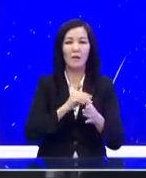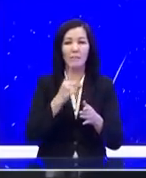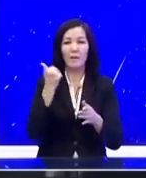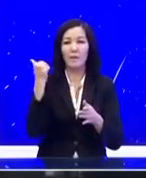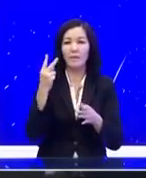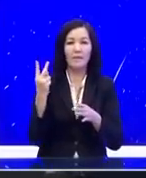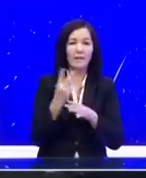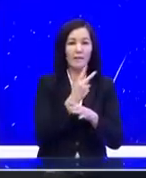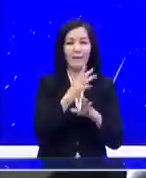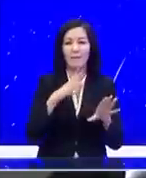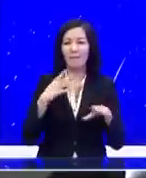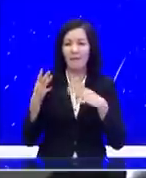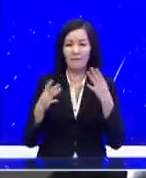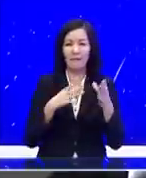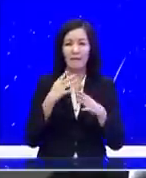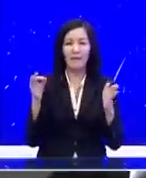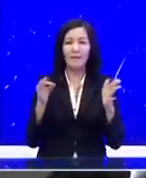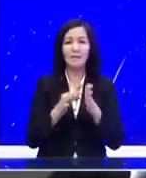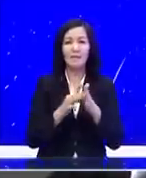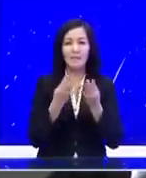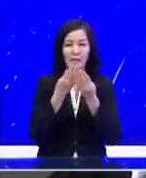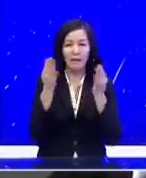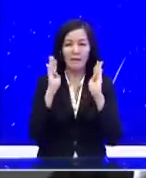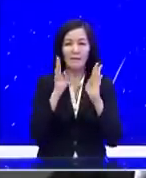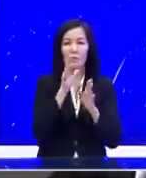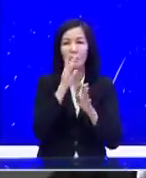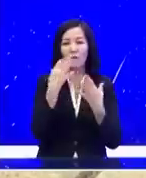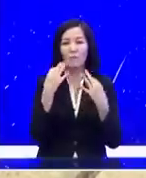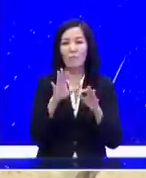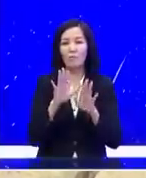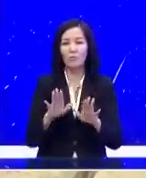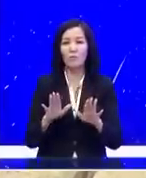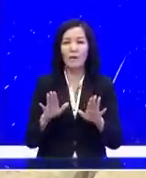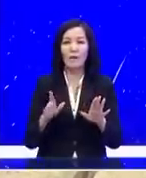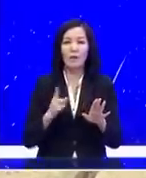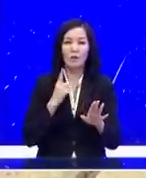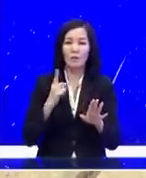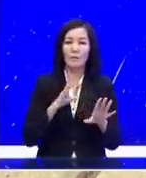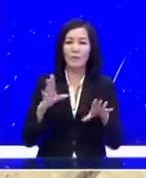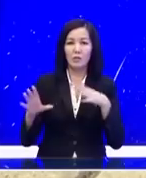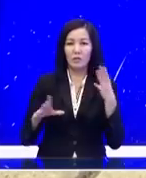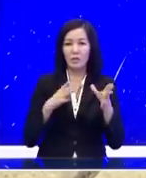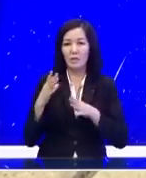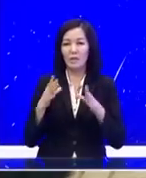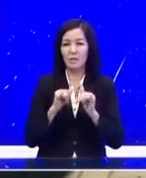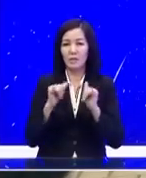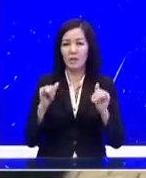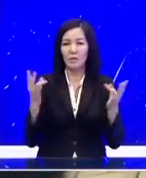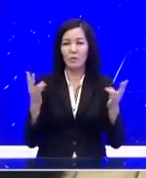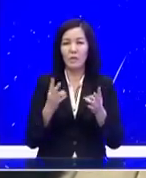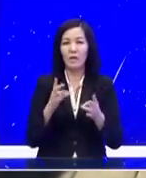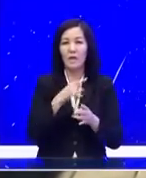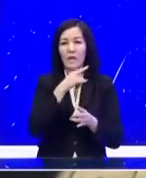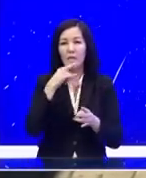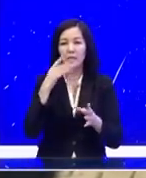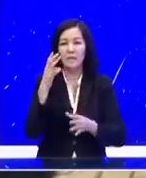2 рет 2 уақыттан дайындалады. Мақсаты карантин кезінде бос жатпай шеберлігін шыңдап, біліктілігін арттыру. Айта кетейік, Жұмахан аға Ресейде